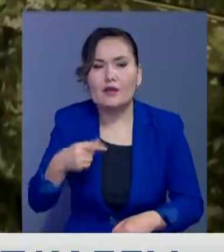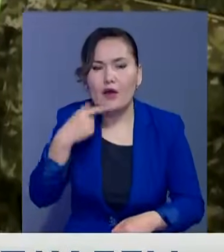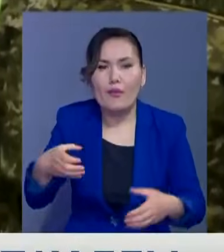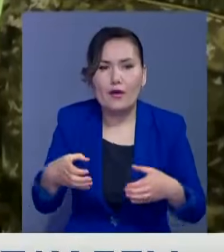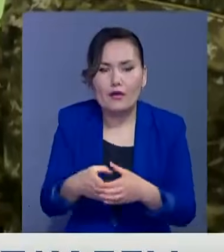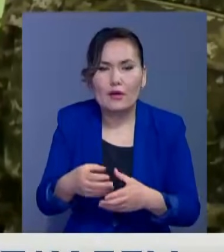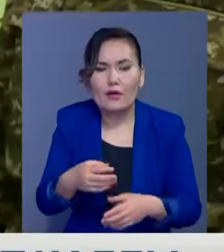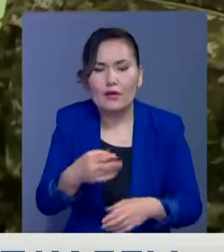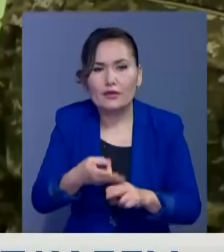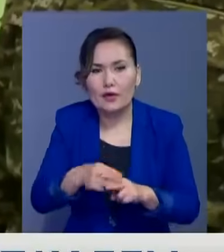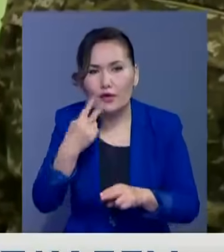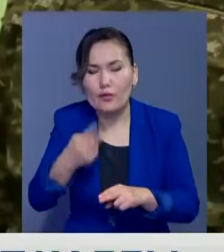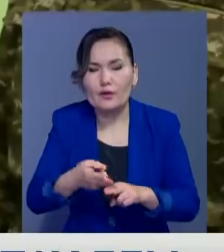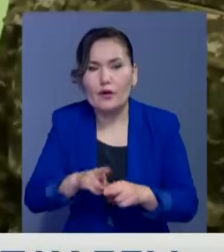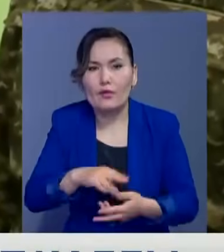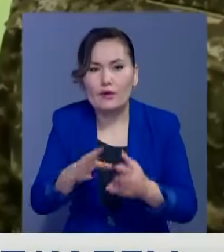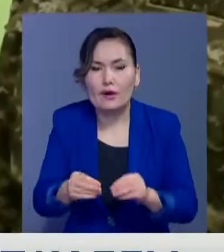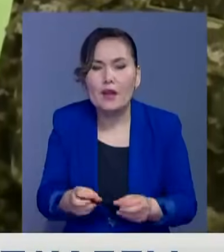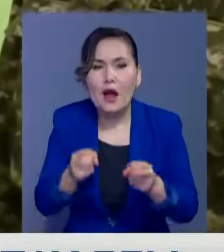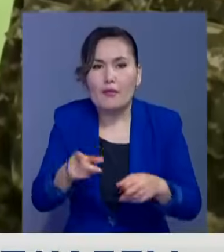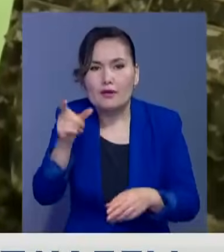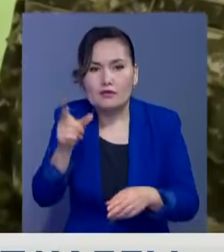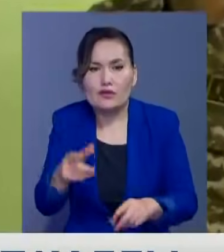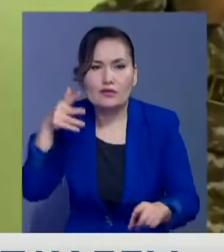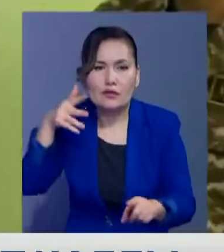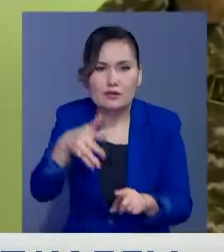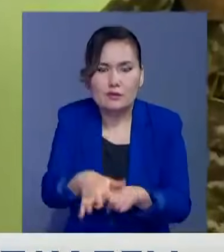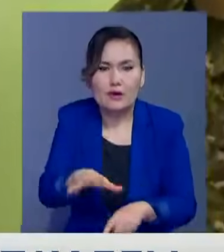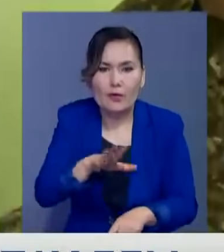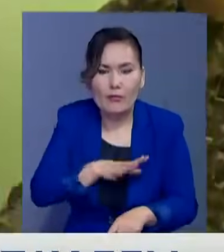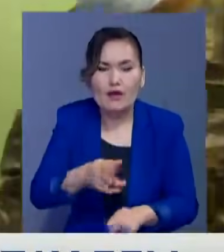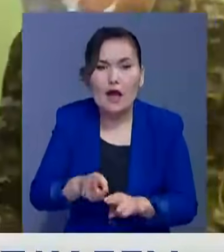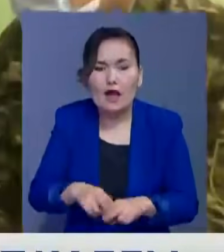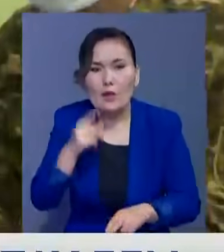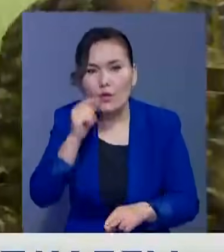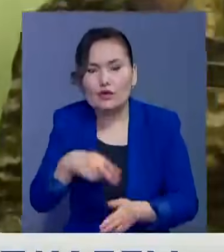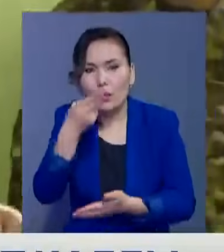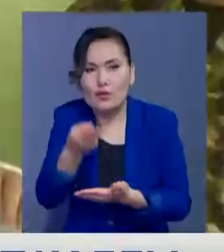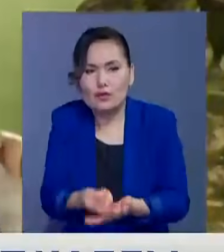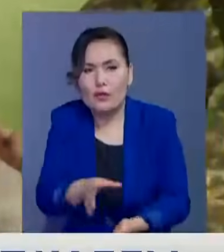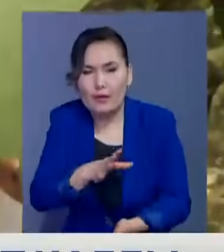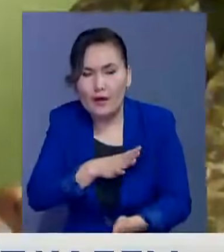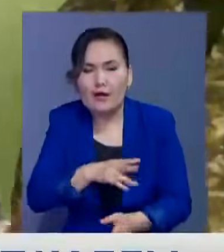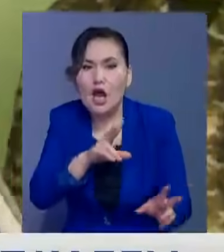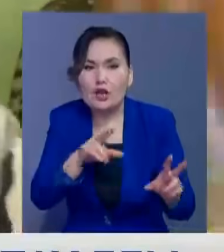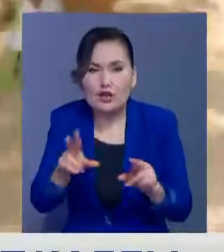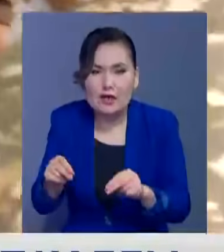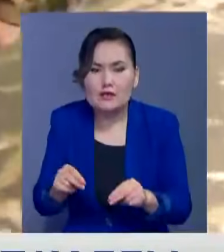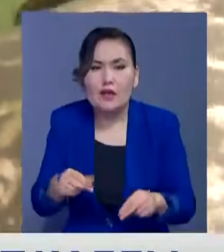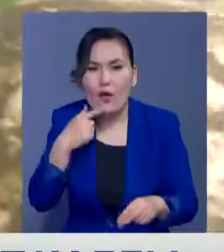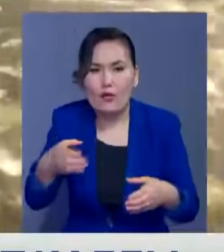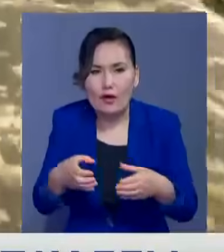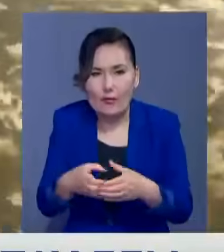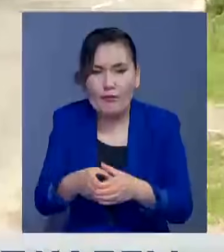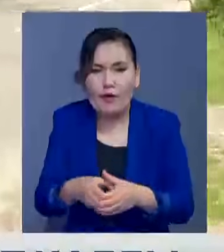жатып, ақша сұраған бейтаныс жан пышақ соғады деп еш ойламадым, дейді ол. Абырой болғанда жақын жерде жүрген курсанттар дер кезінде көмек